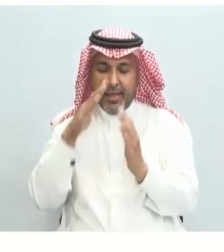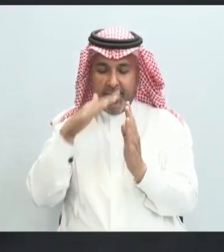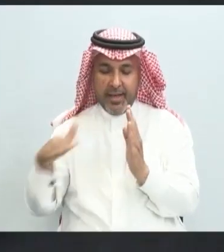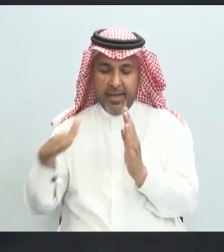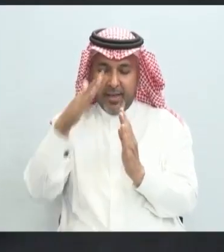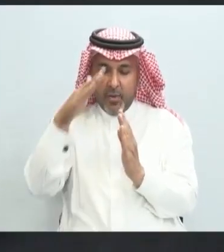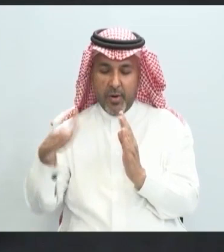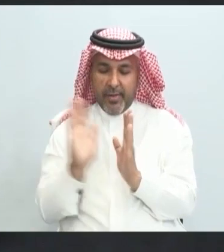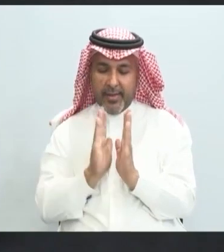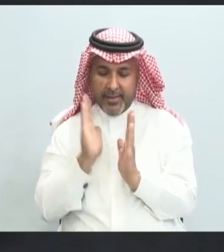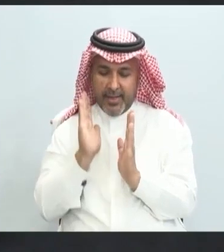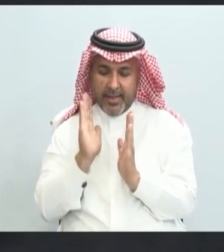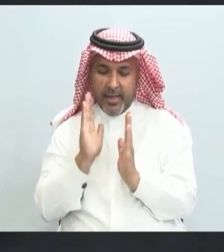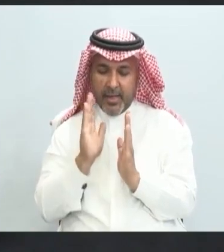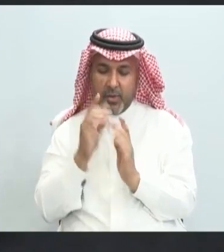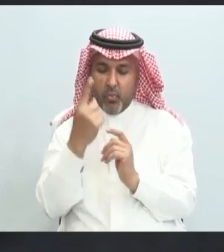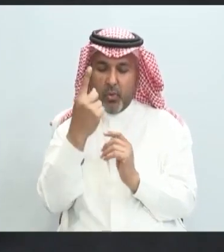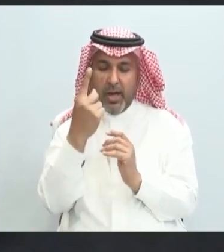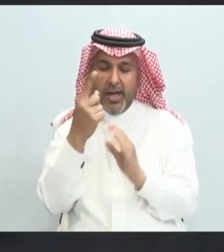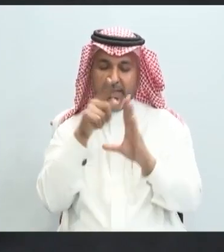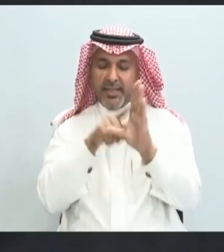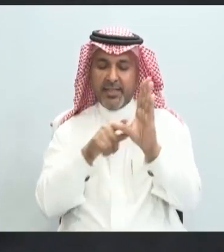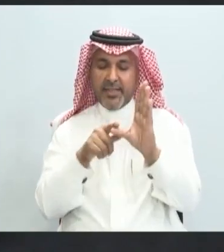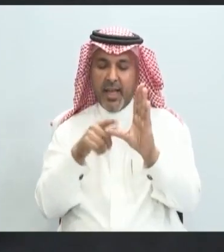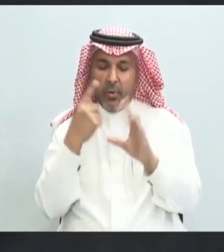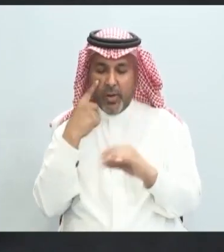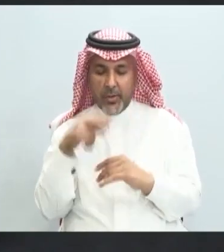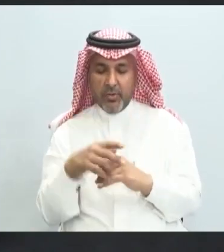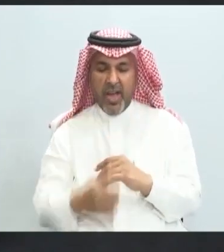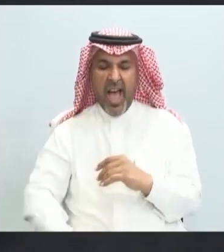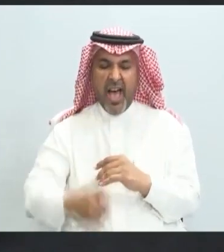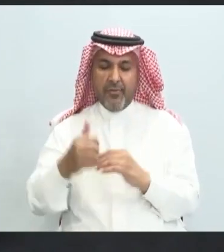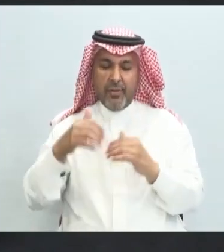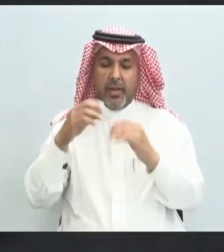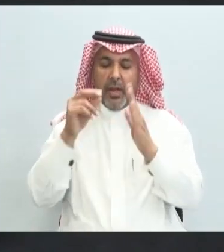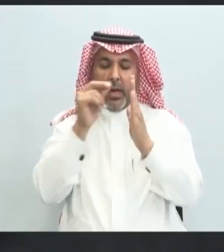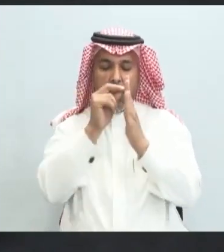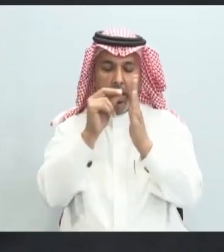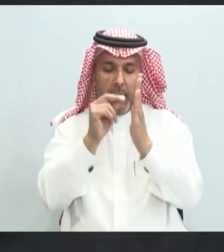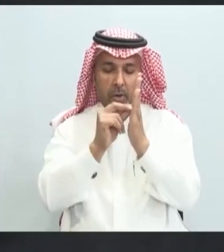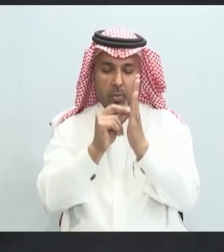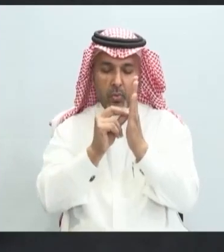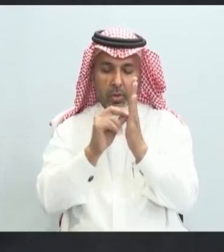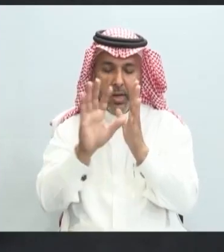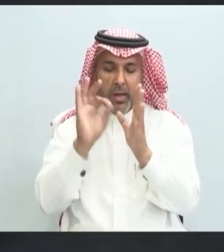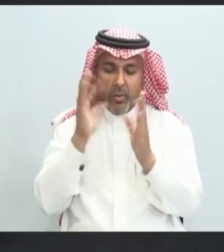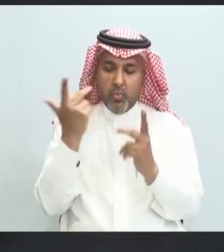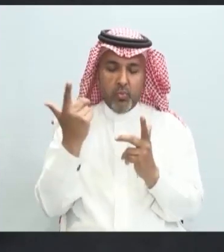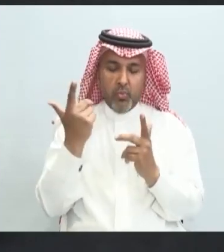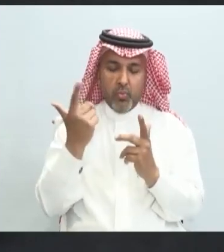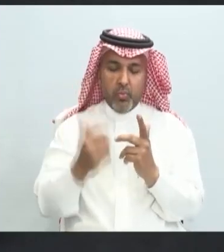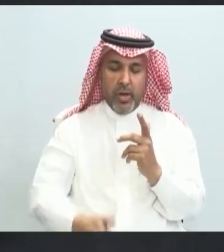ايها الاخوه الكرام والاخوات ما هو انسب قانون انا ممكن ابدا فيه ابدا بقانون الجيوب ولا ابدا بقانون جيوب